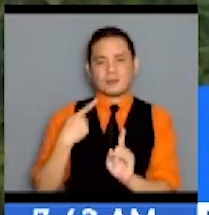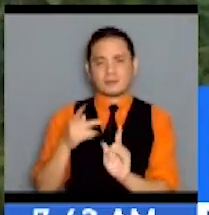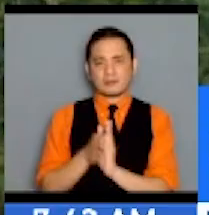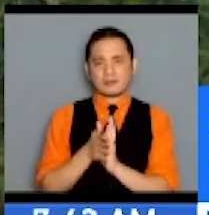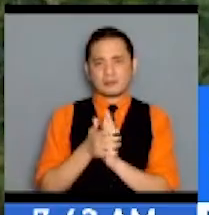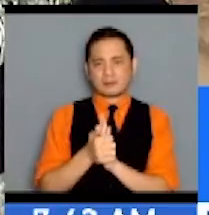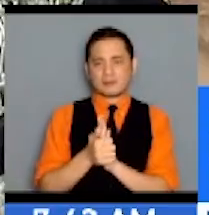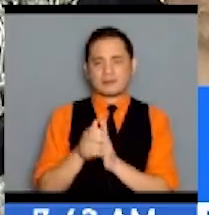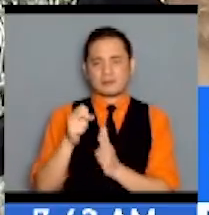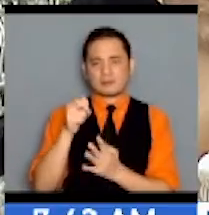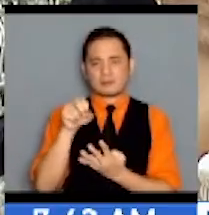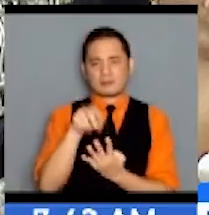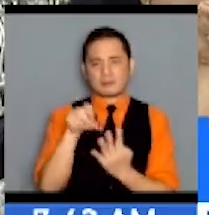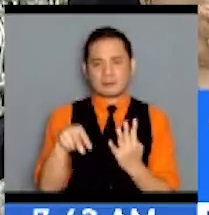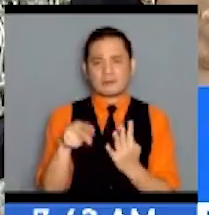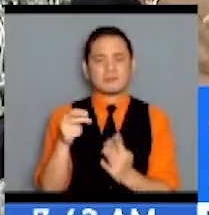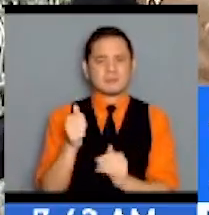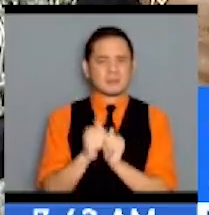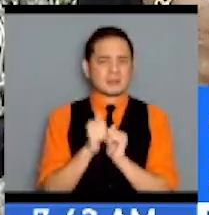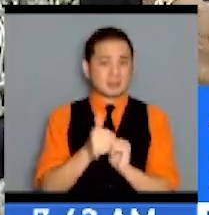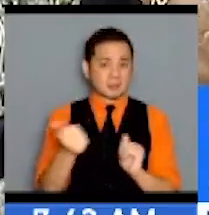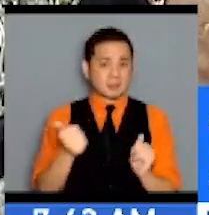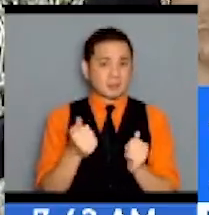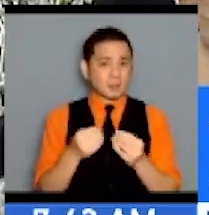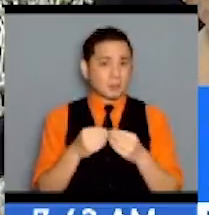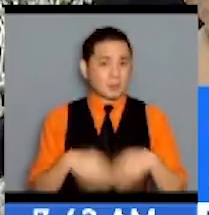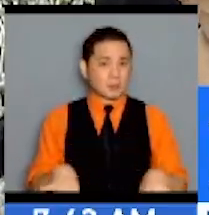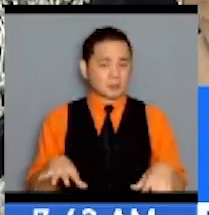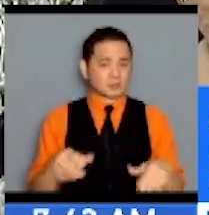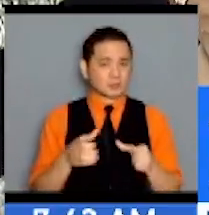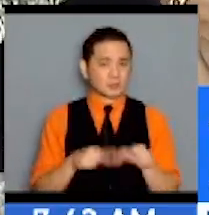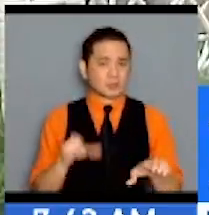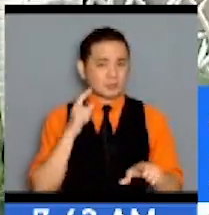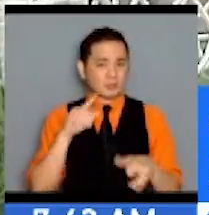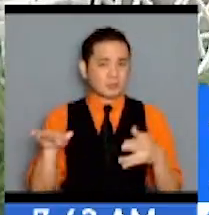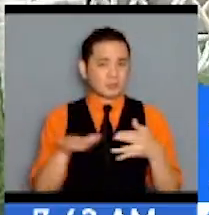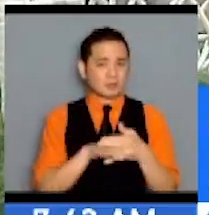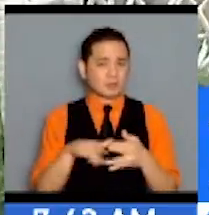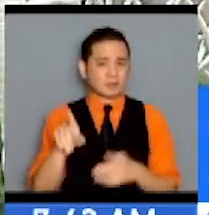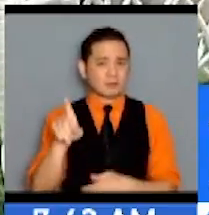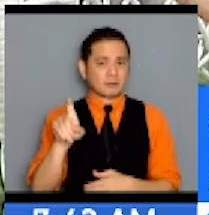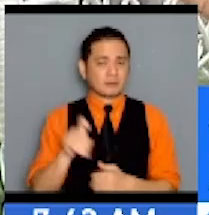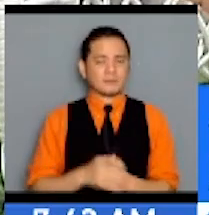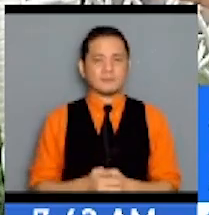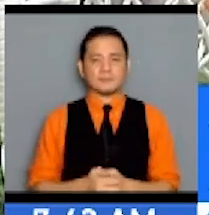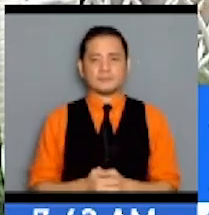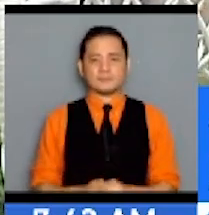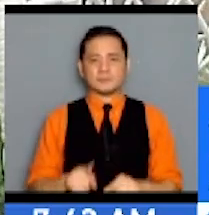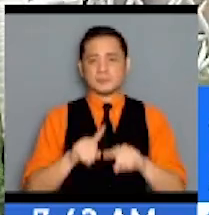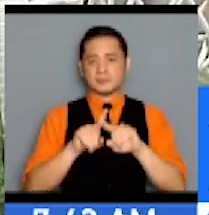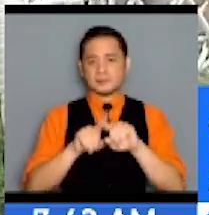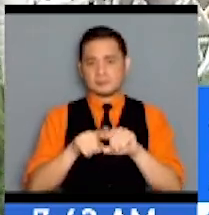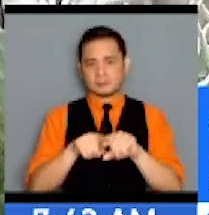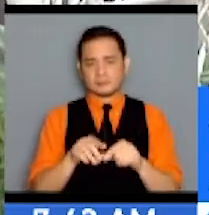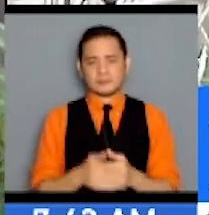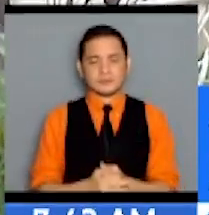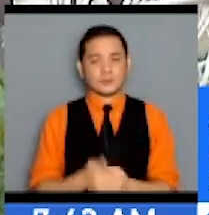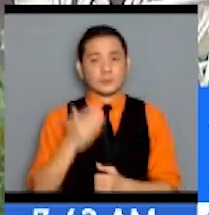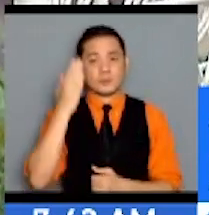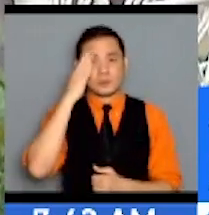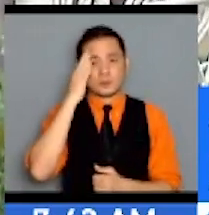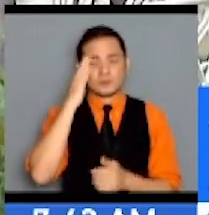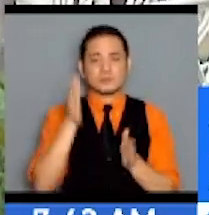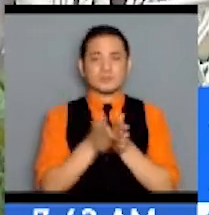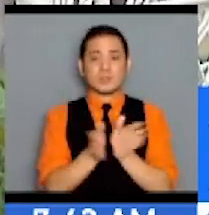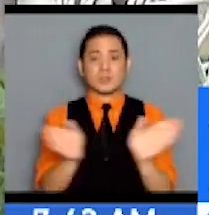visa yung kaso? Parang hindi na siya magreklamo? Posible, depende. Kasi as a Alam natin na sa general rule, ang mga